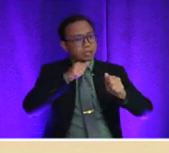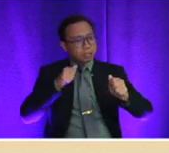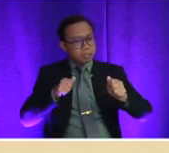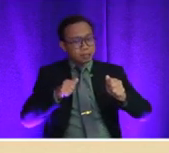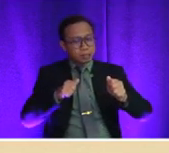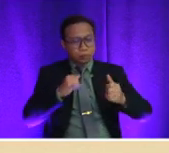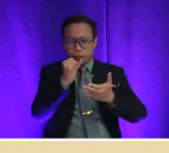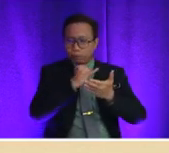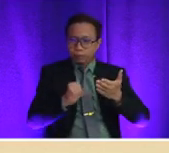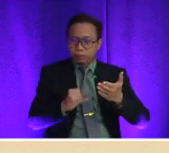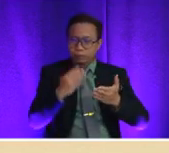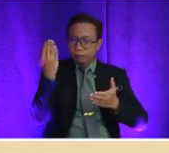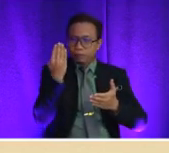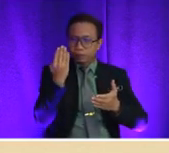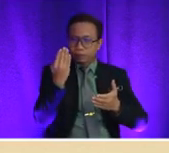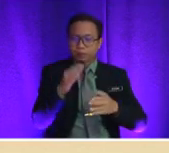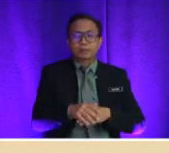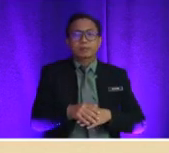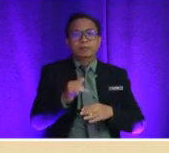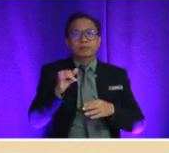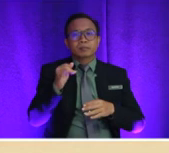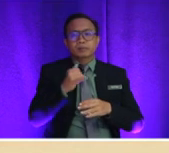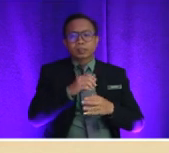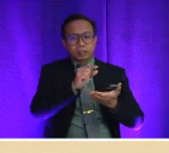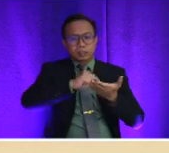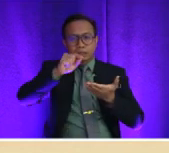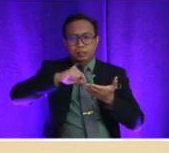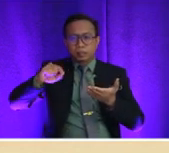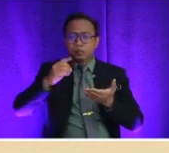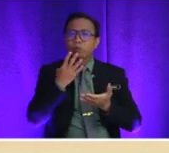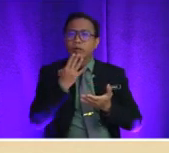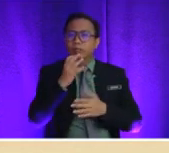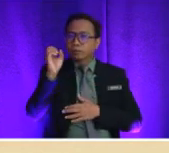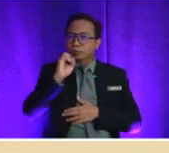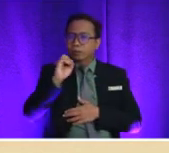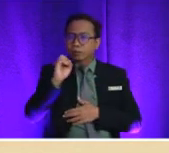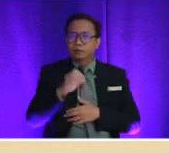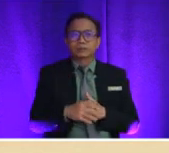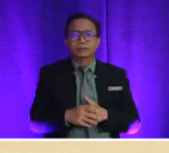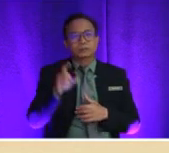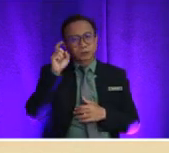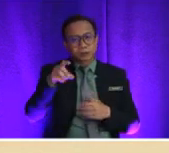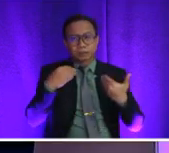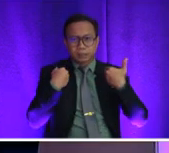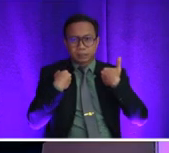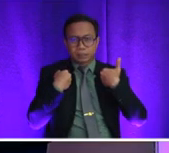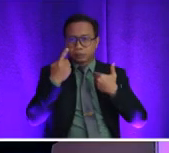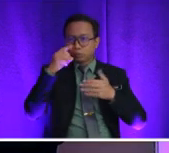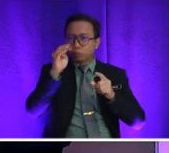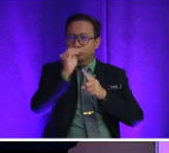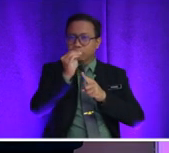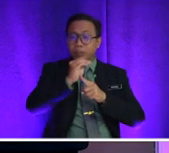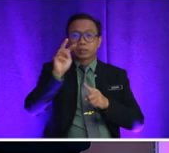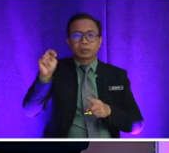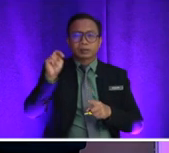ah dia satu lagi murid tidak level dan tidak warna kalau label dan juga warna Insyaallah aduh makkahnya itu